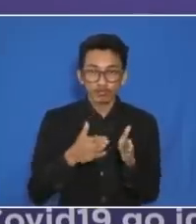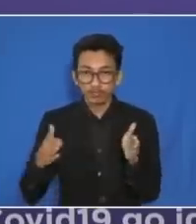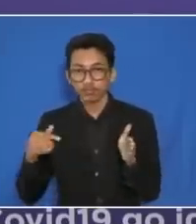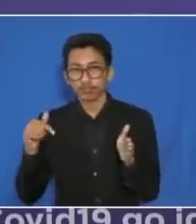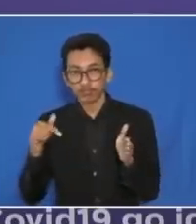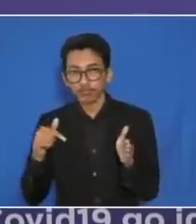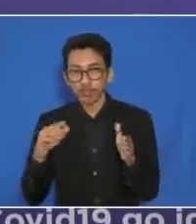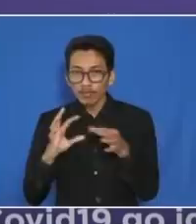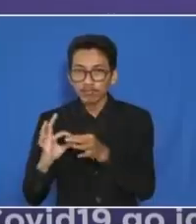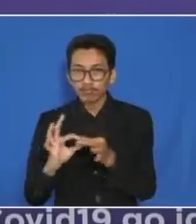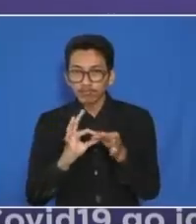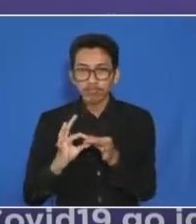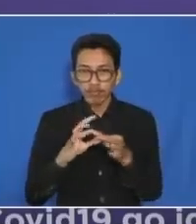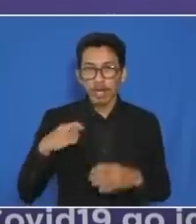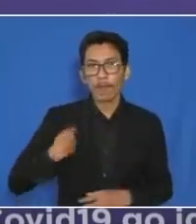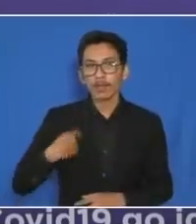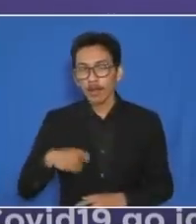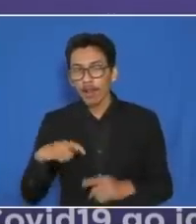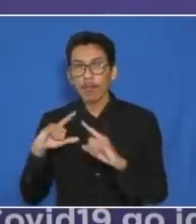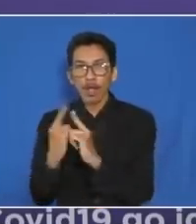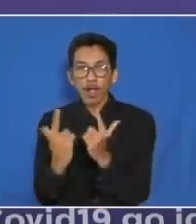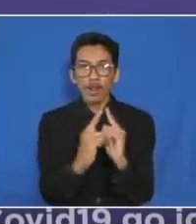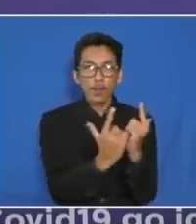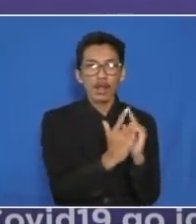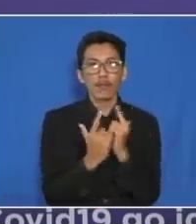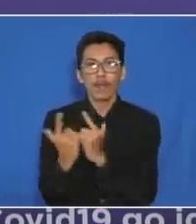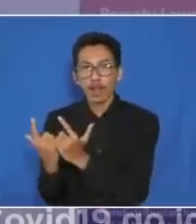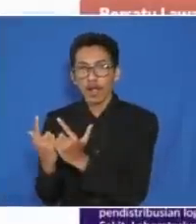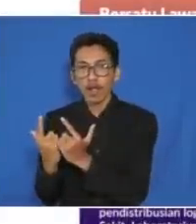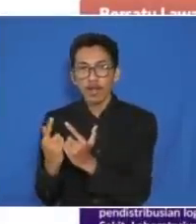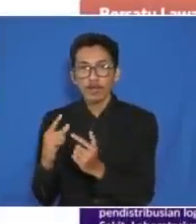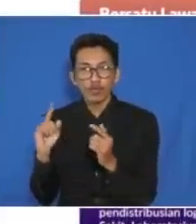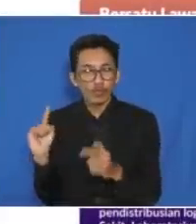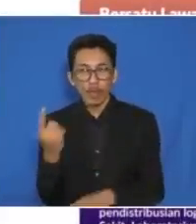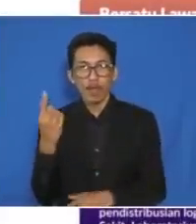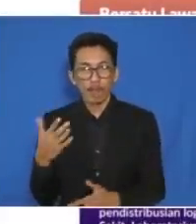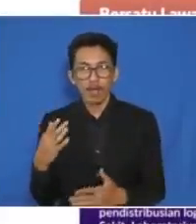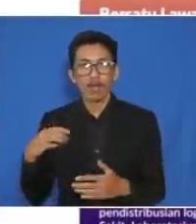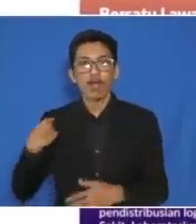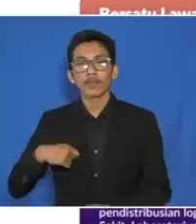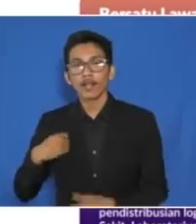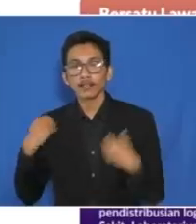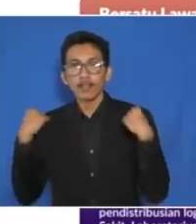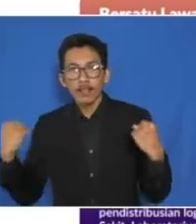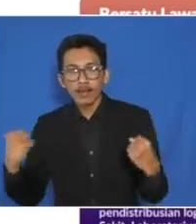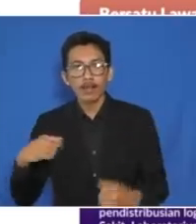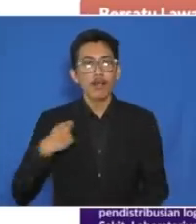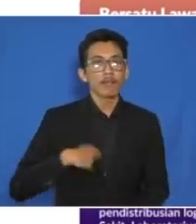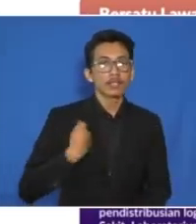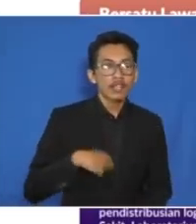dengan berbagai kementerian dan lembaga terutama Kementerian Kesehatan Kementerian informasi